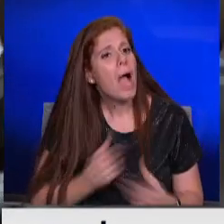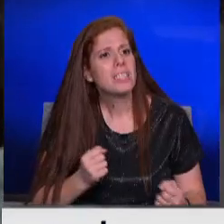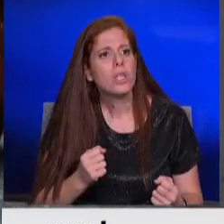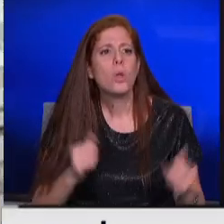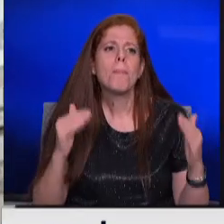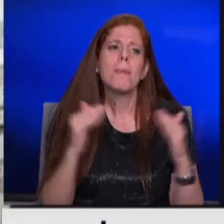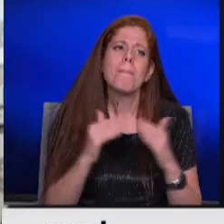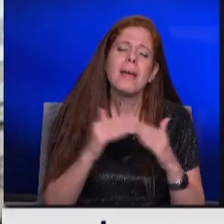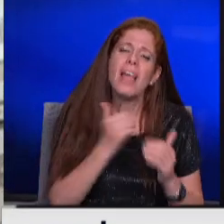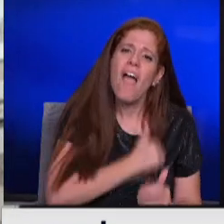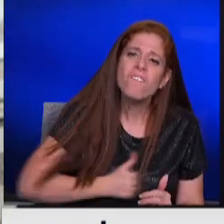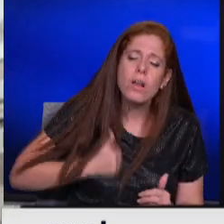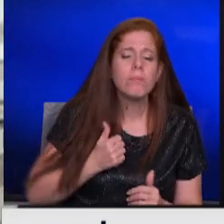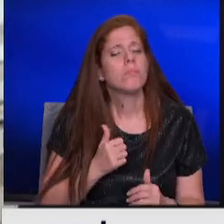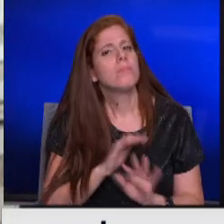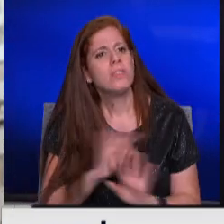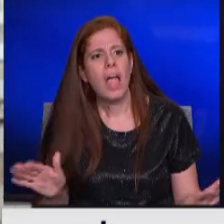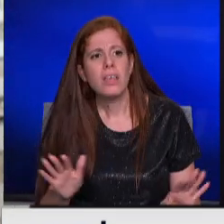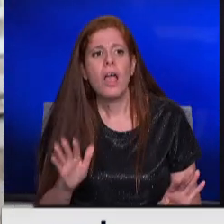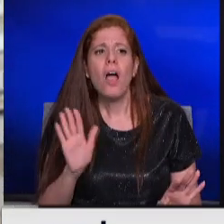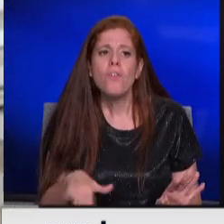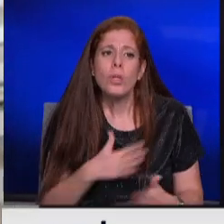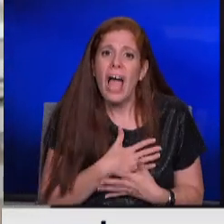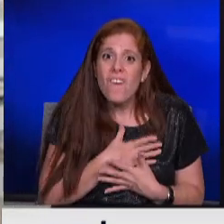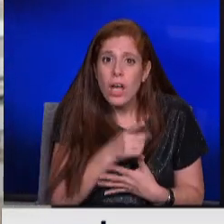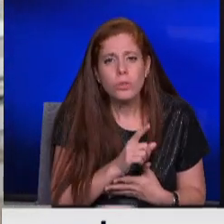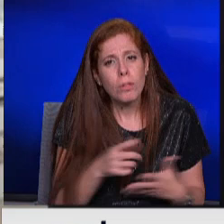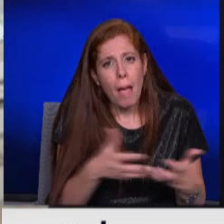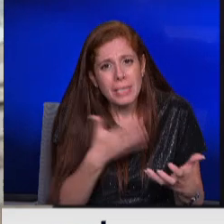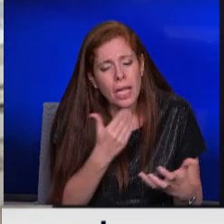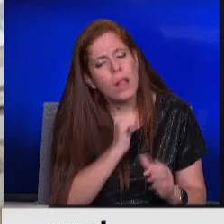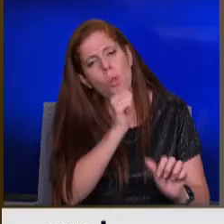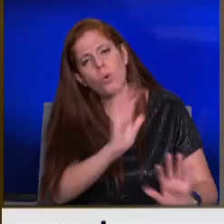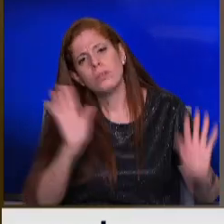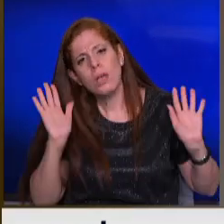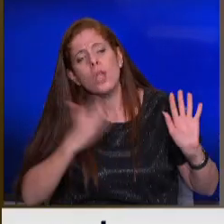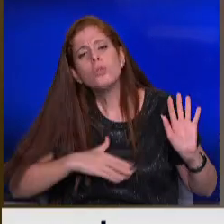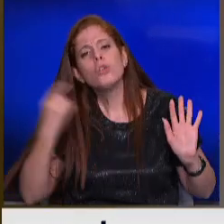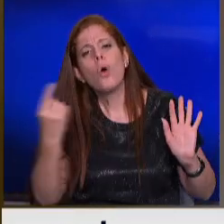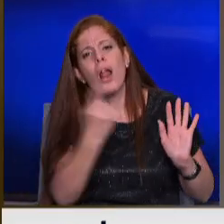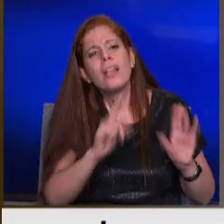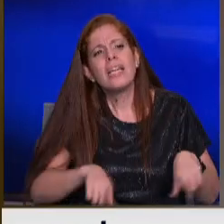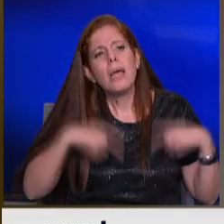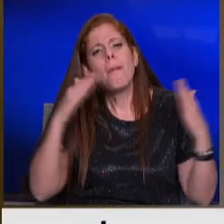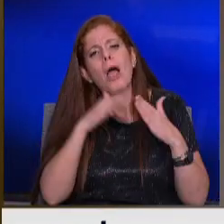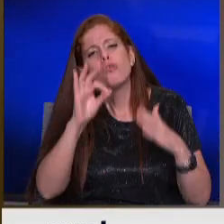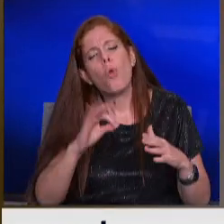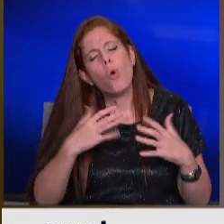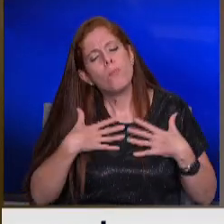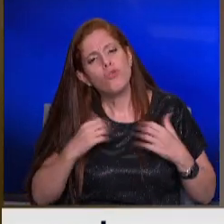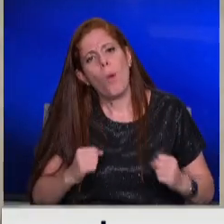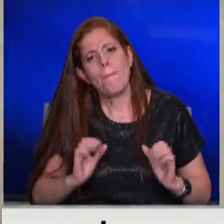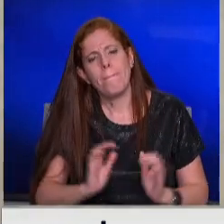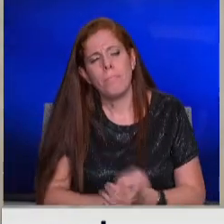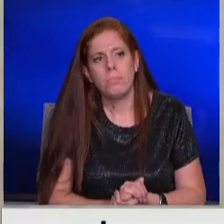כבוד, אפילו את האהבה הזאת אני לא רוצה מעם ישראל. אני רוצה שכל אחד יחיה בביתו בשלום. חנניה נרצח כמה ימים לפני יום